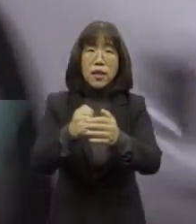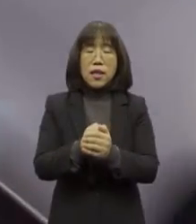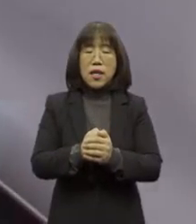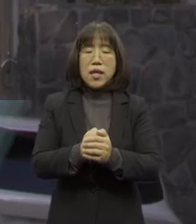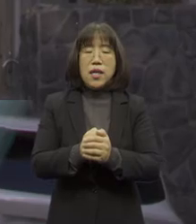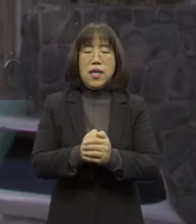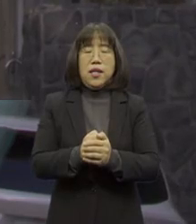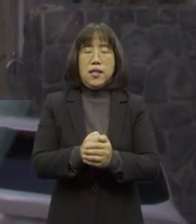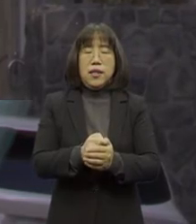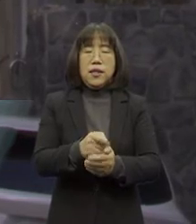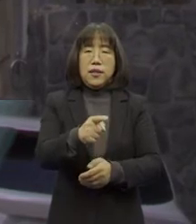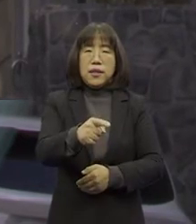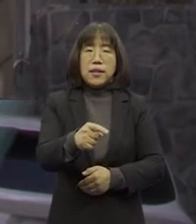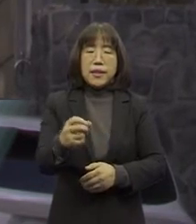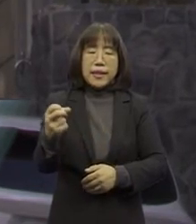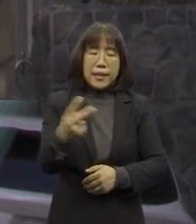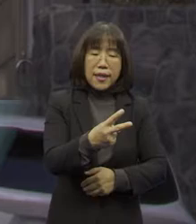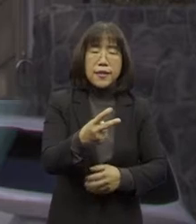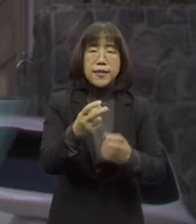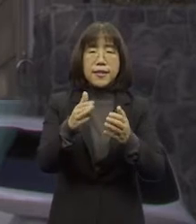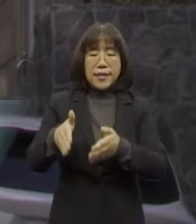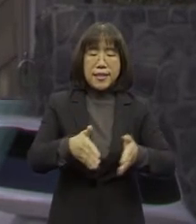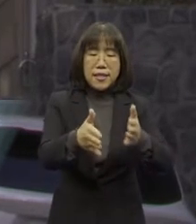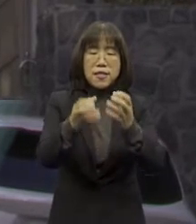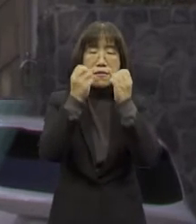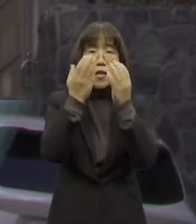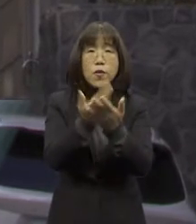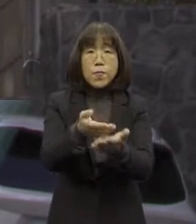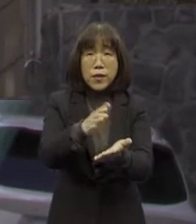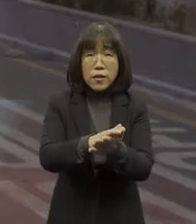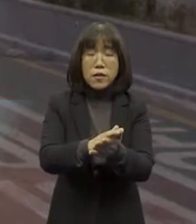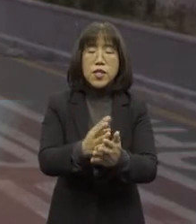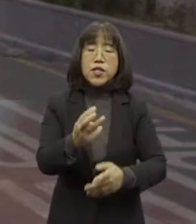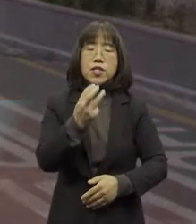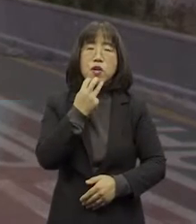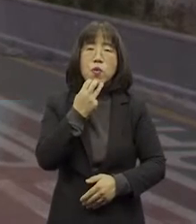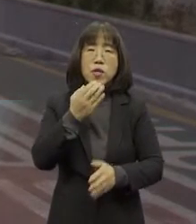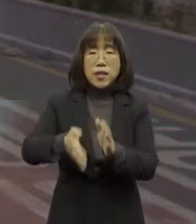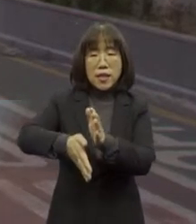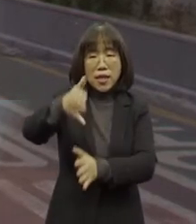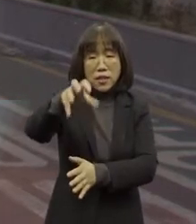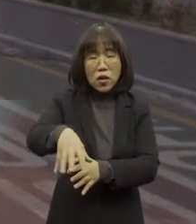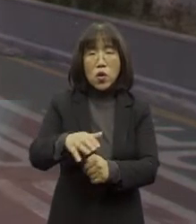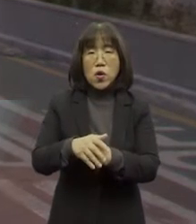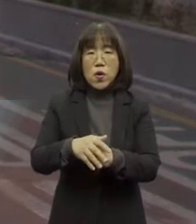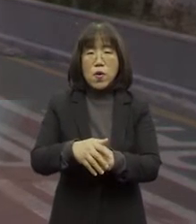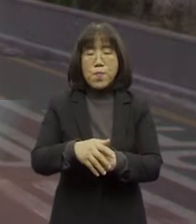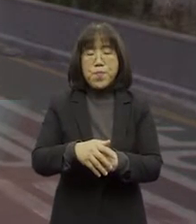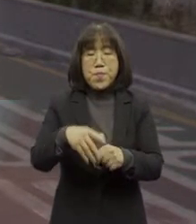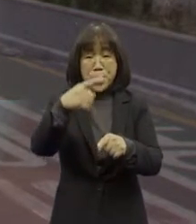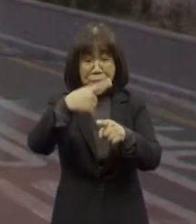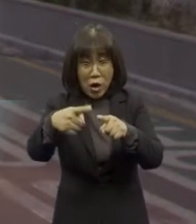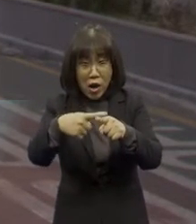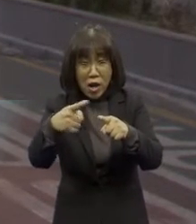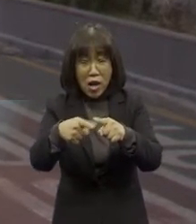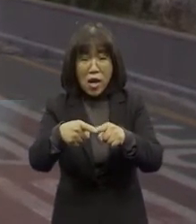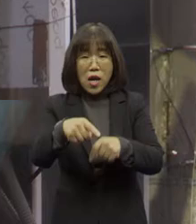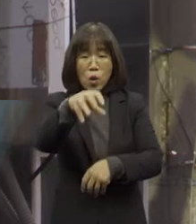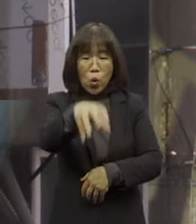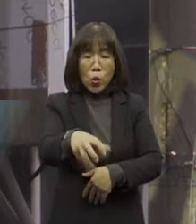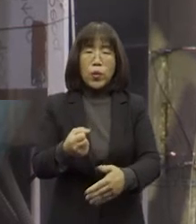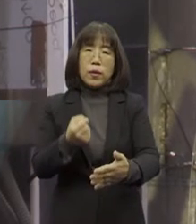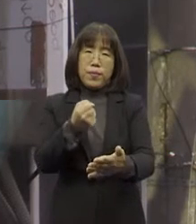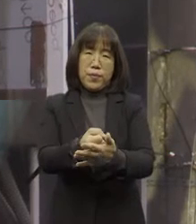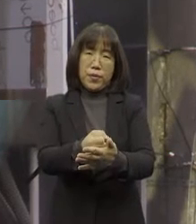진행하는 현장 밀착형 소규모 방식의 재생 사업으로 서울시 현장 실사와 심사위원회 종합평가를